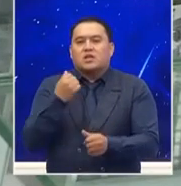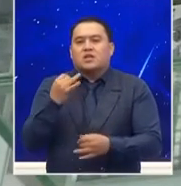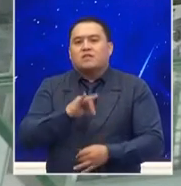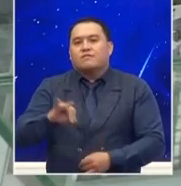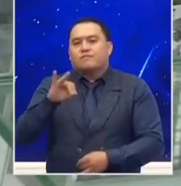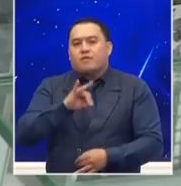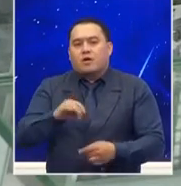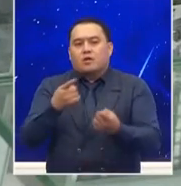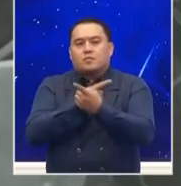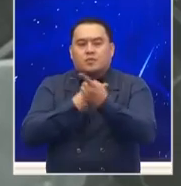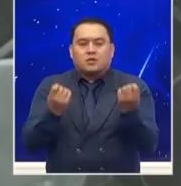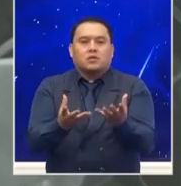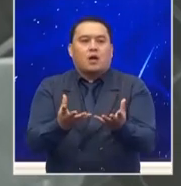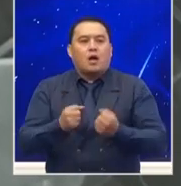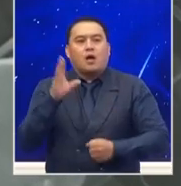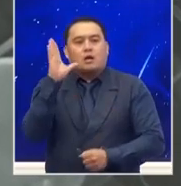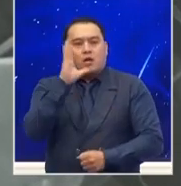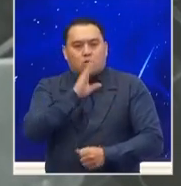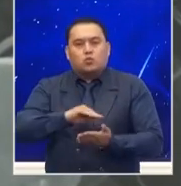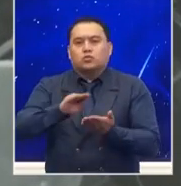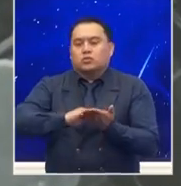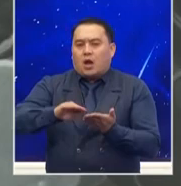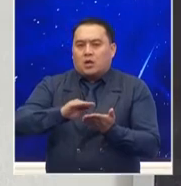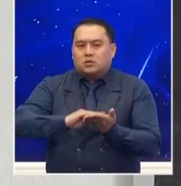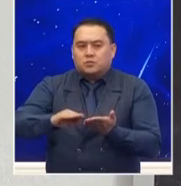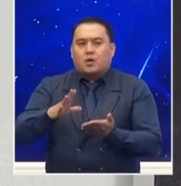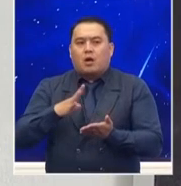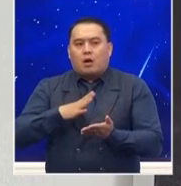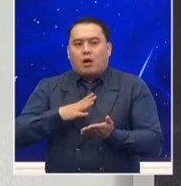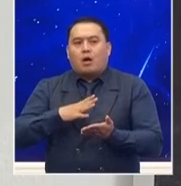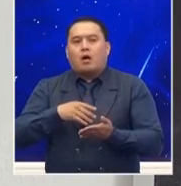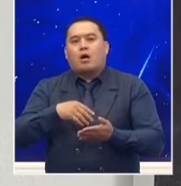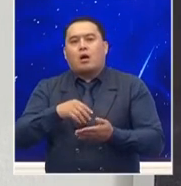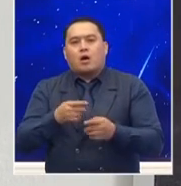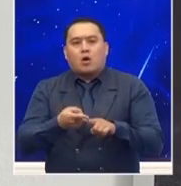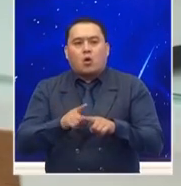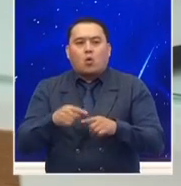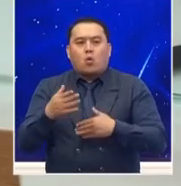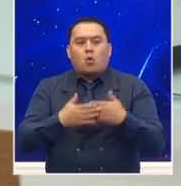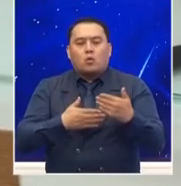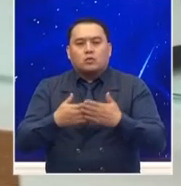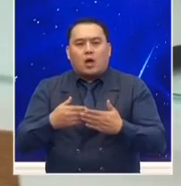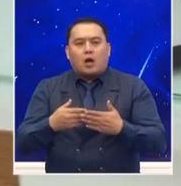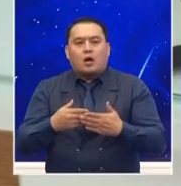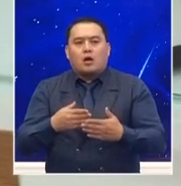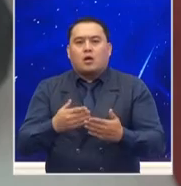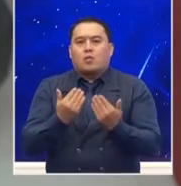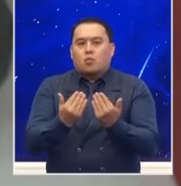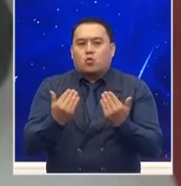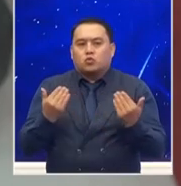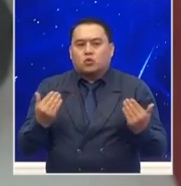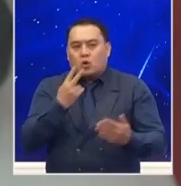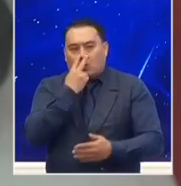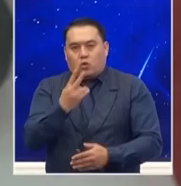мағлұматтарды осынан таба алады. Естелік жазбалар жинағынан бастап, қалам қағазы қолданған бұйымдары мұражай төріне